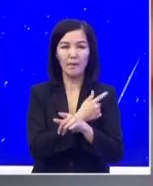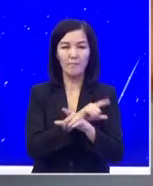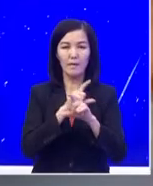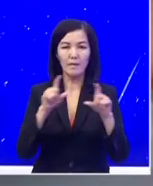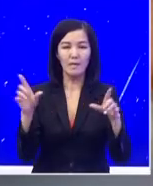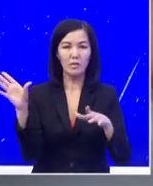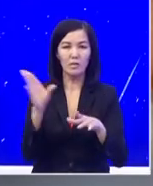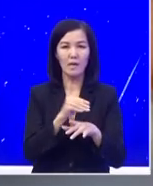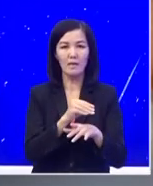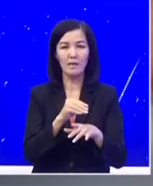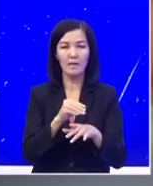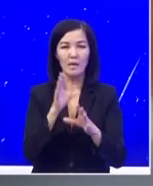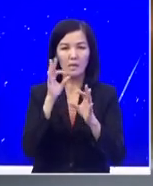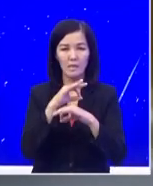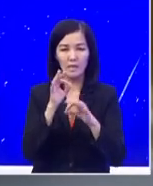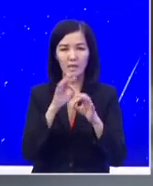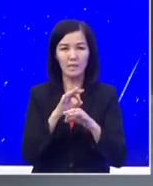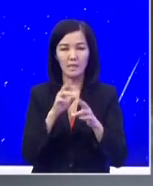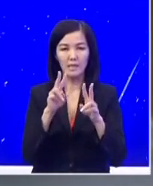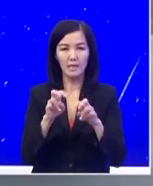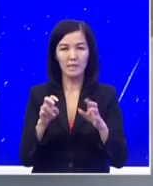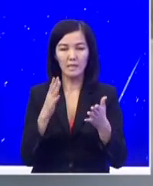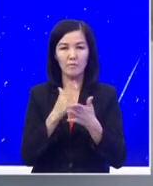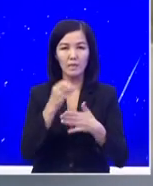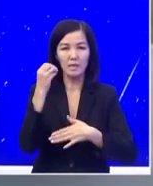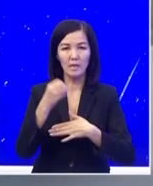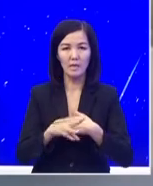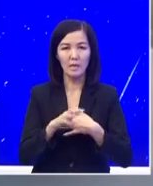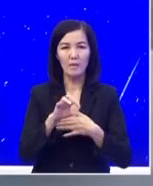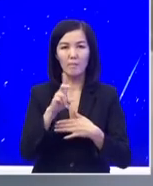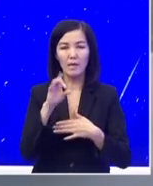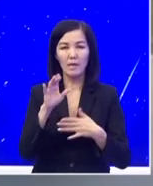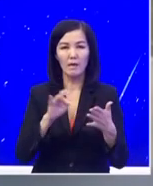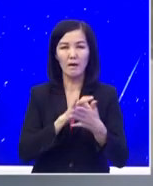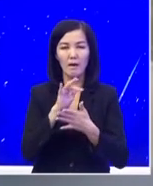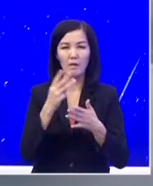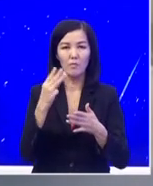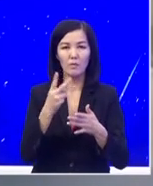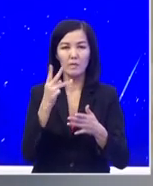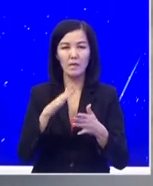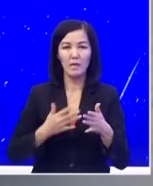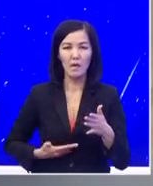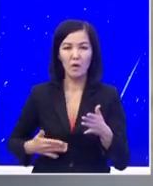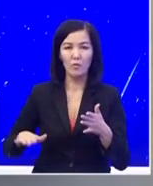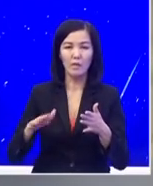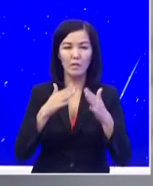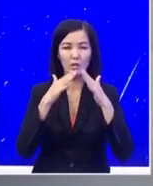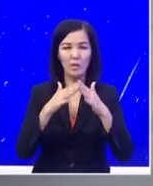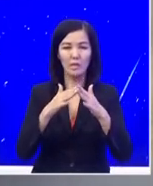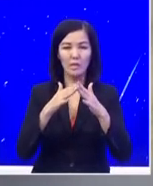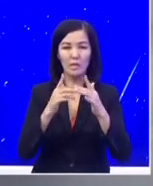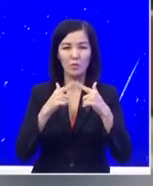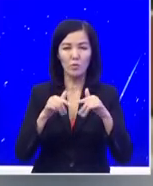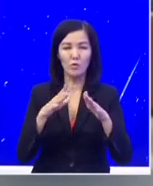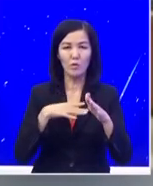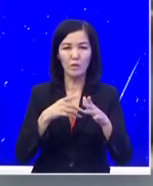жаппай COVID-19-ды анықтайтын тест алып жатыр. Ел астанасы Мехикаға қарасты 32 ауданда арнайы шатырлар құрылды. Бұл арқылы